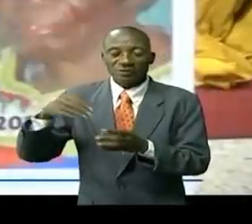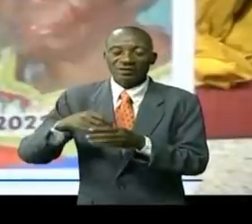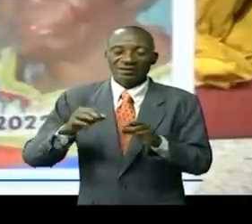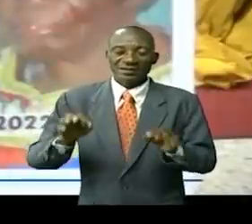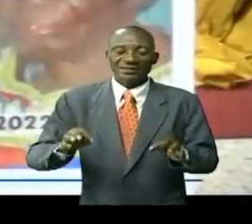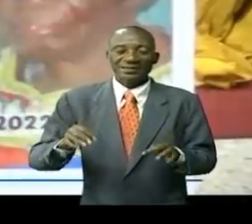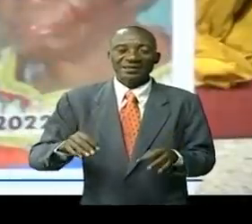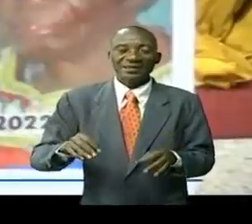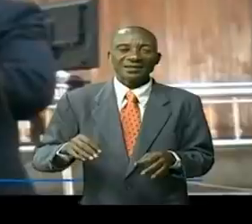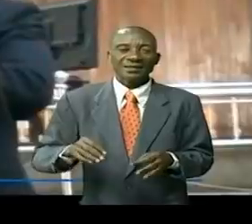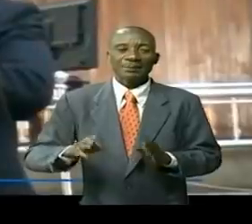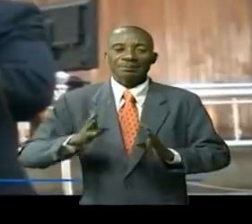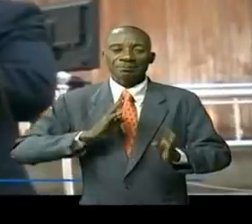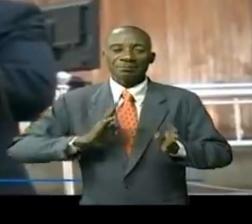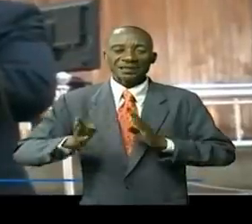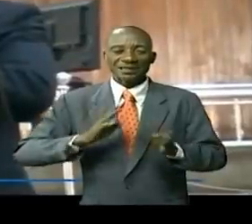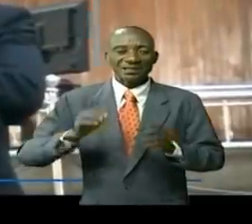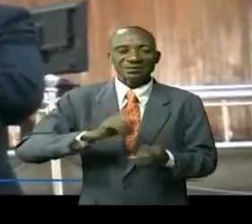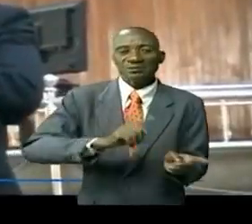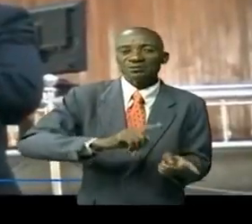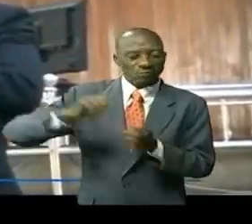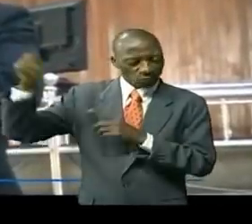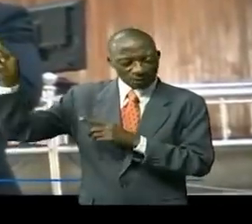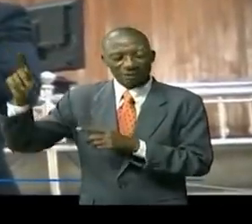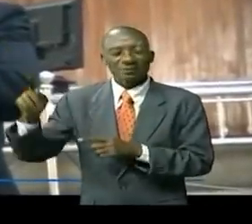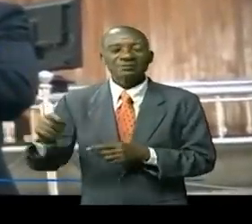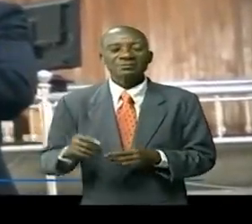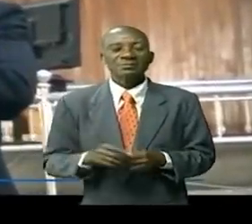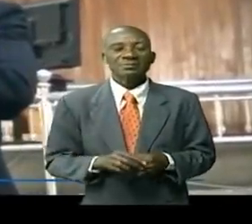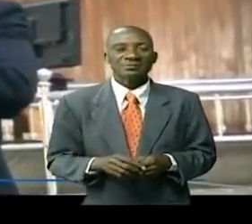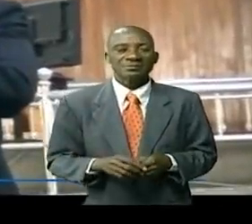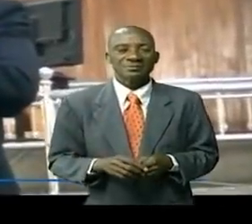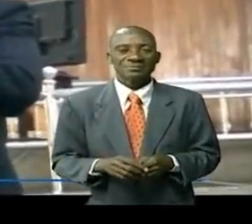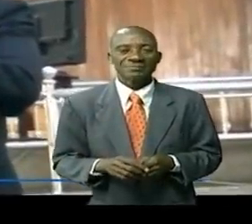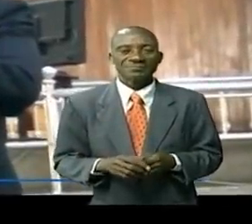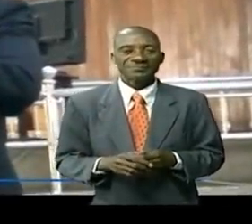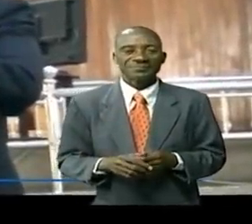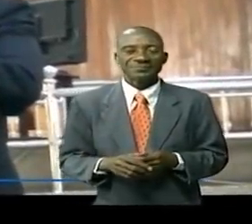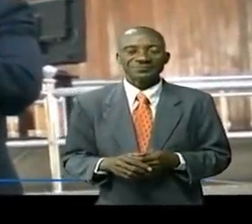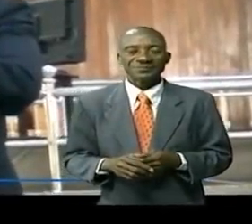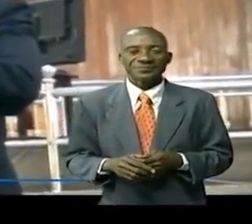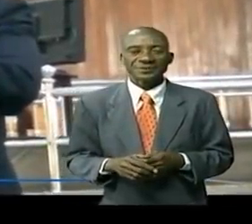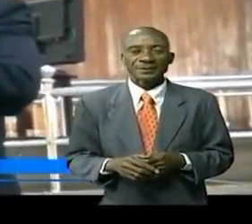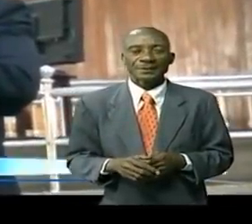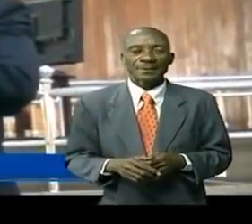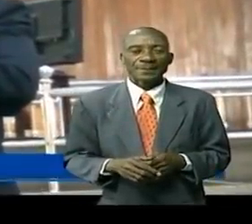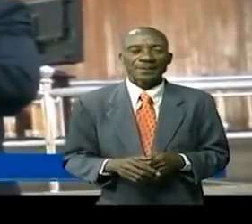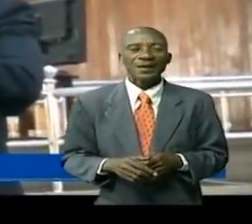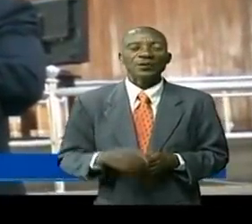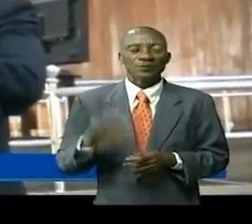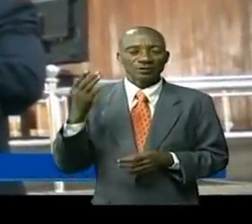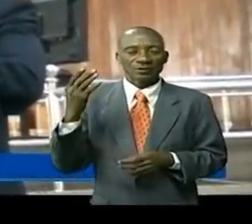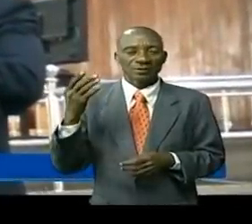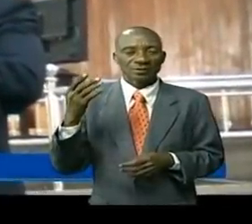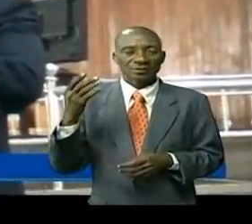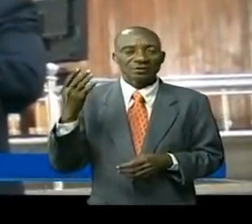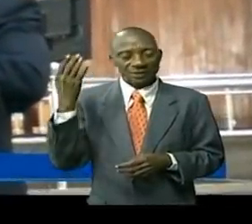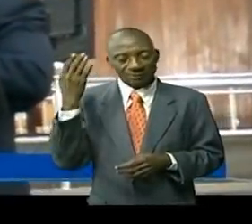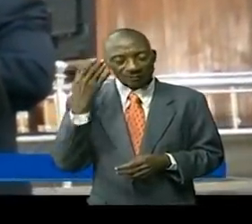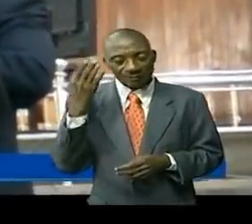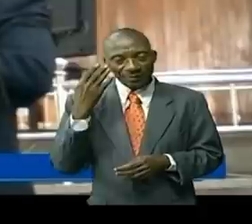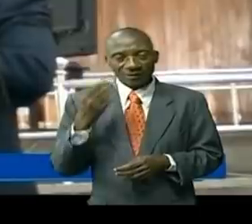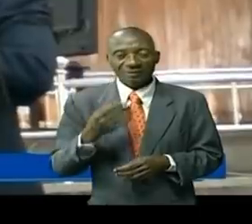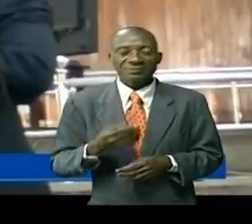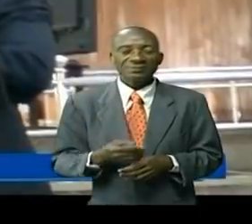à l'insécurité. À 100 ans, nous sommes sur la terre des hommes. À un certain âge, on a tout vu, on a tout vécu, on a vu